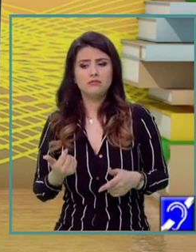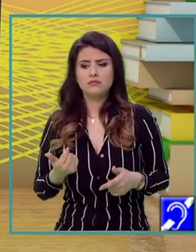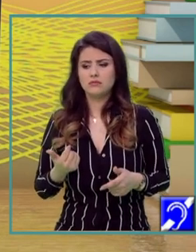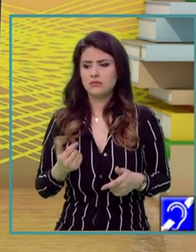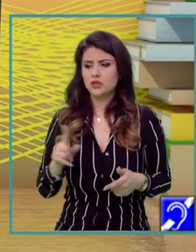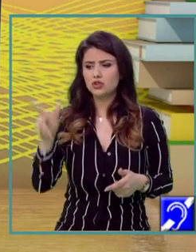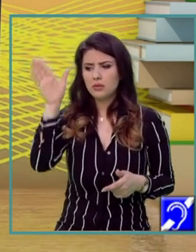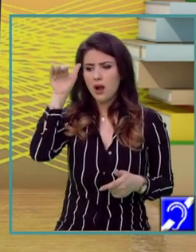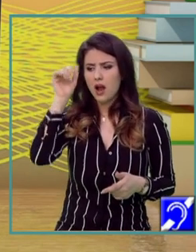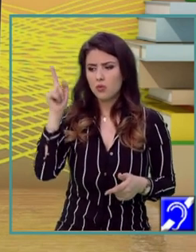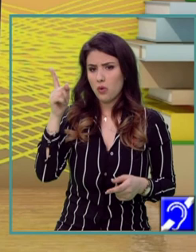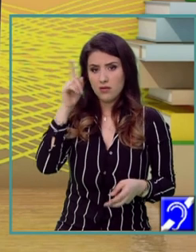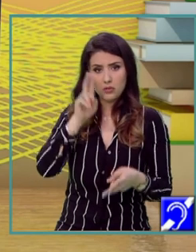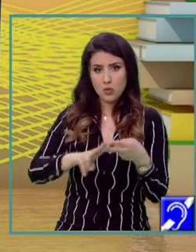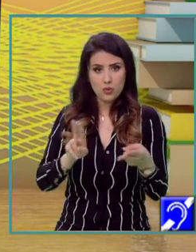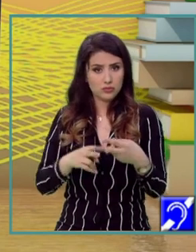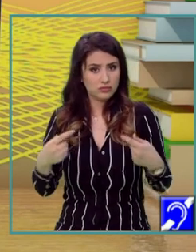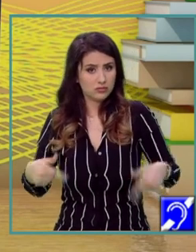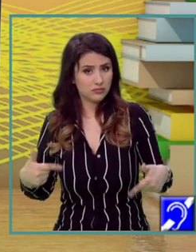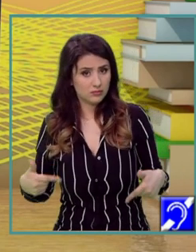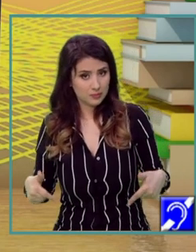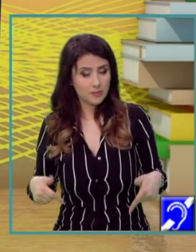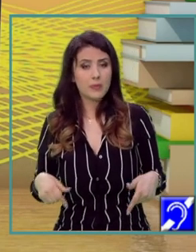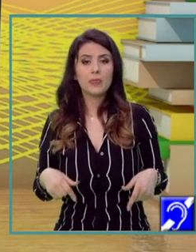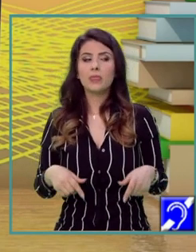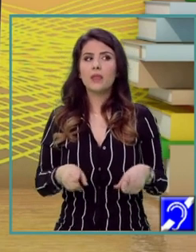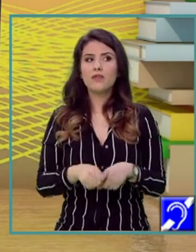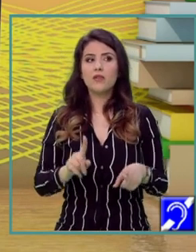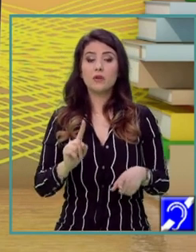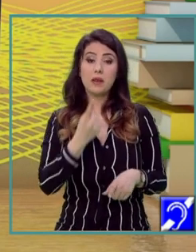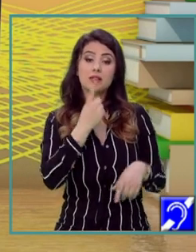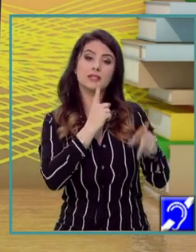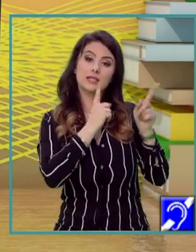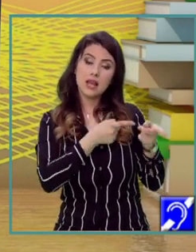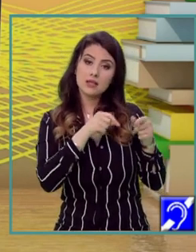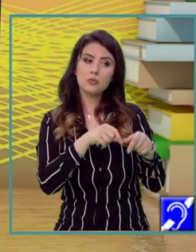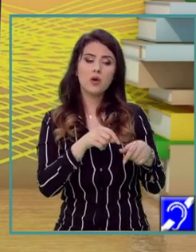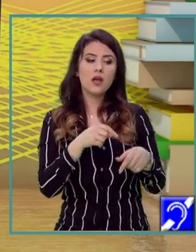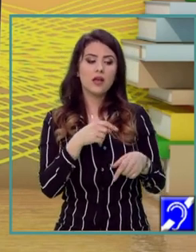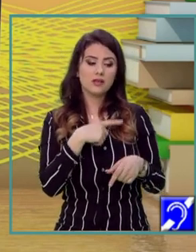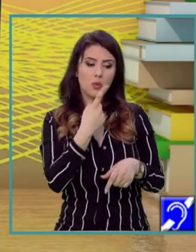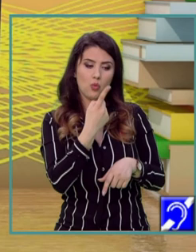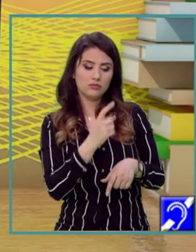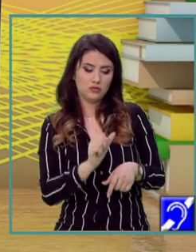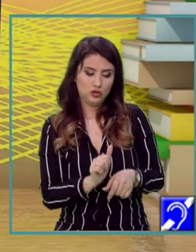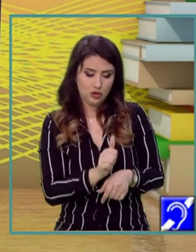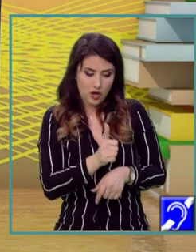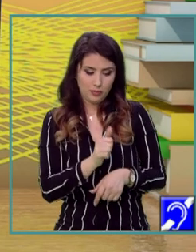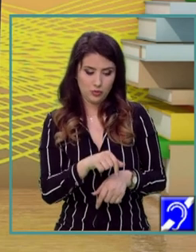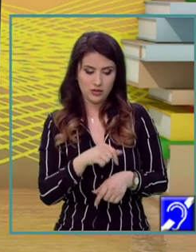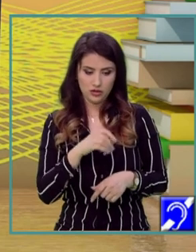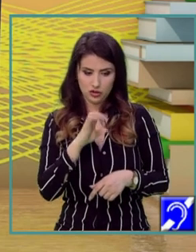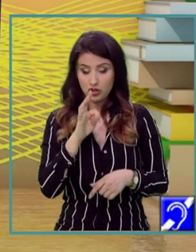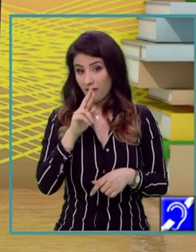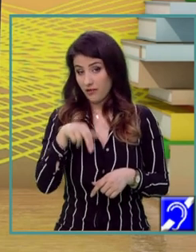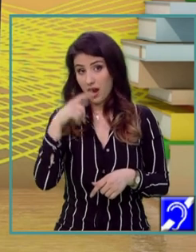încă pe deplin cunoscut întotdeauna război a văzut asistăm la un Ștefan eliberat de